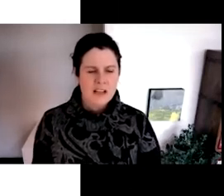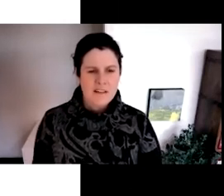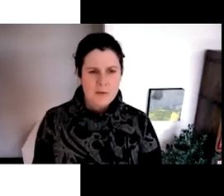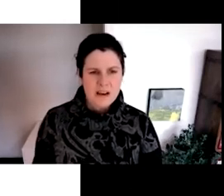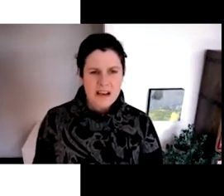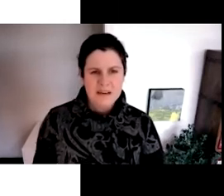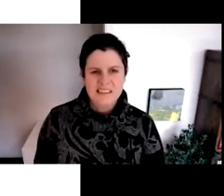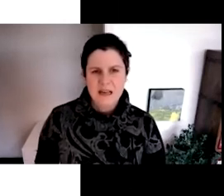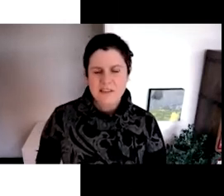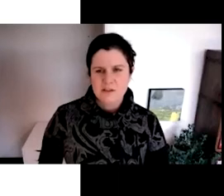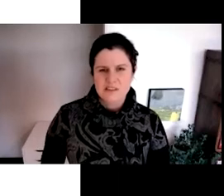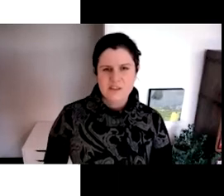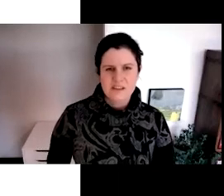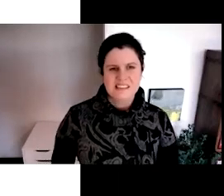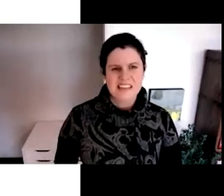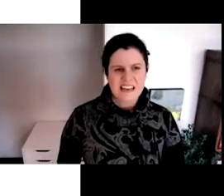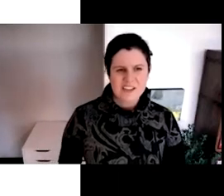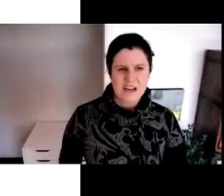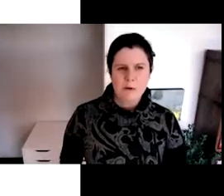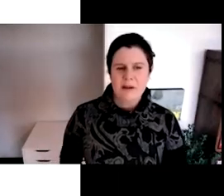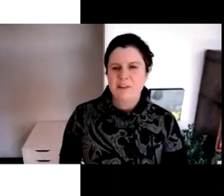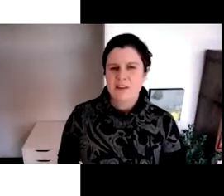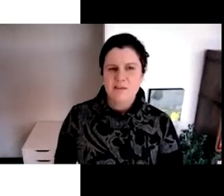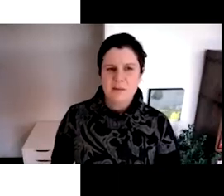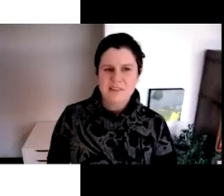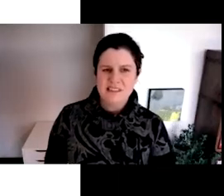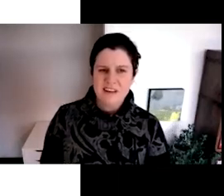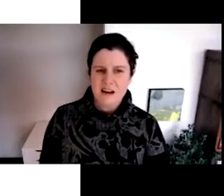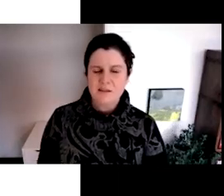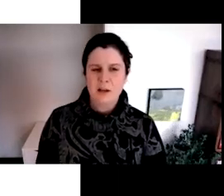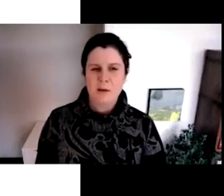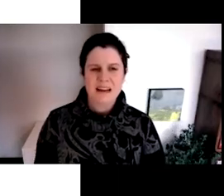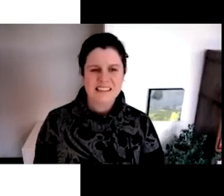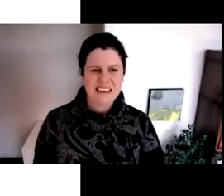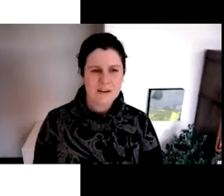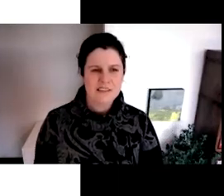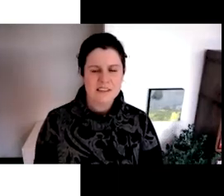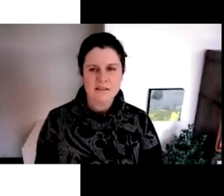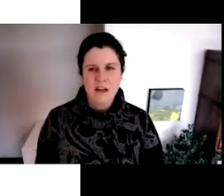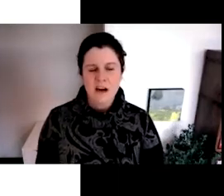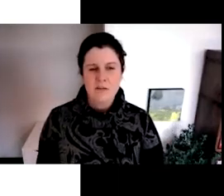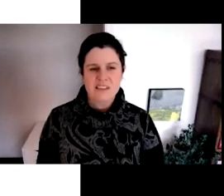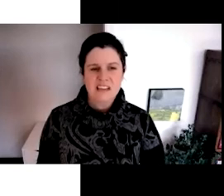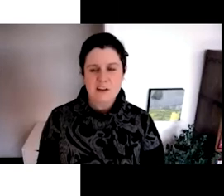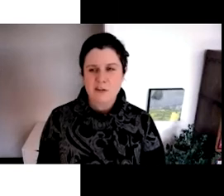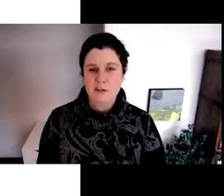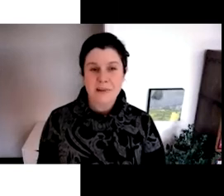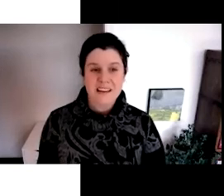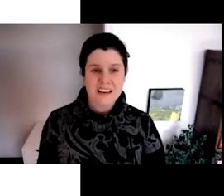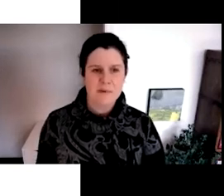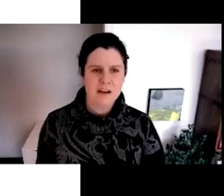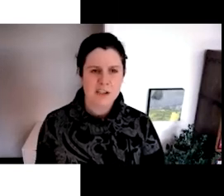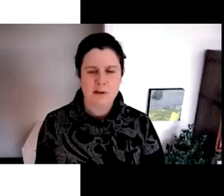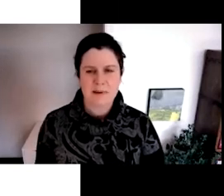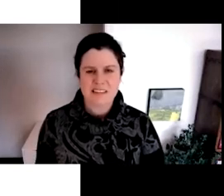mon travail au programme Handicap et sortitude ainsi qu'à la Charte m'ont permis de développer différentes pratiques inclusives en voici quelques-unes